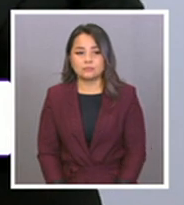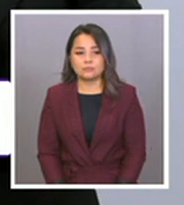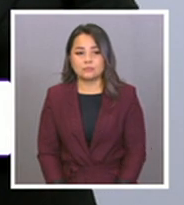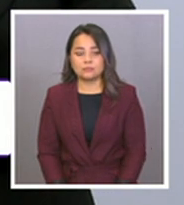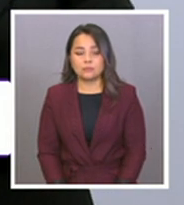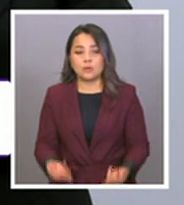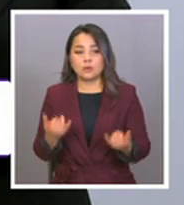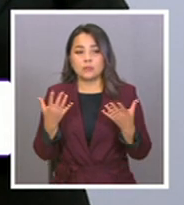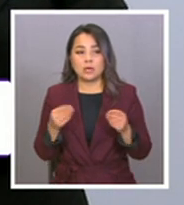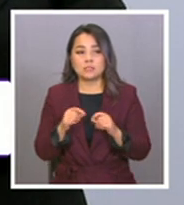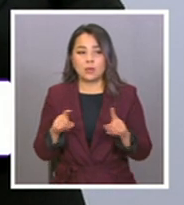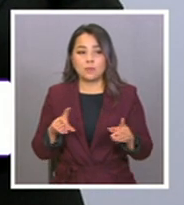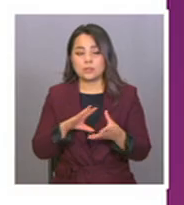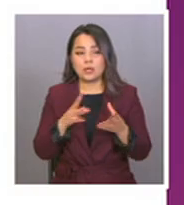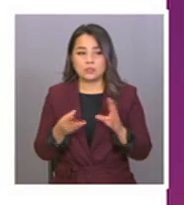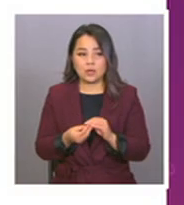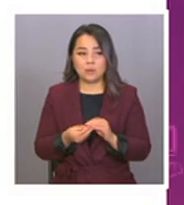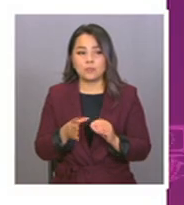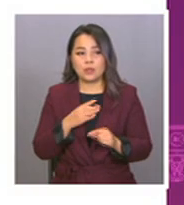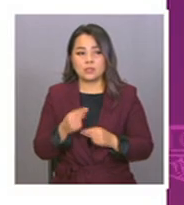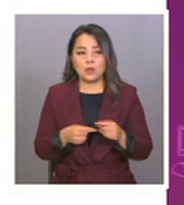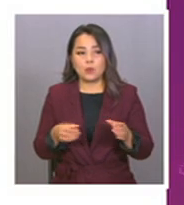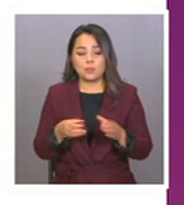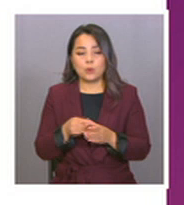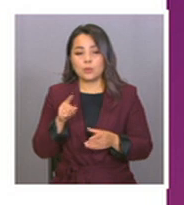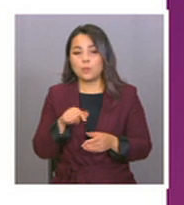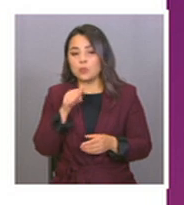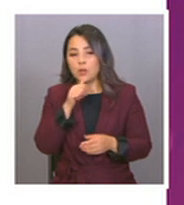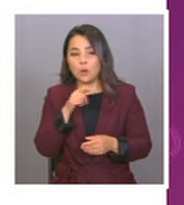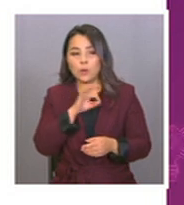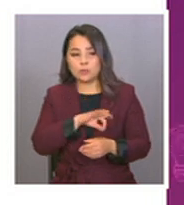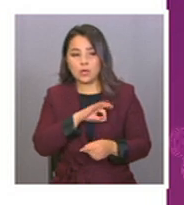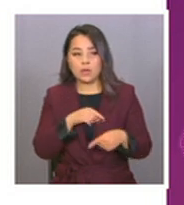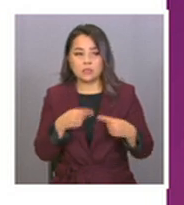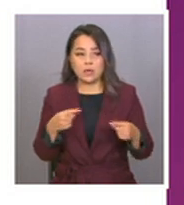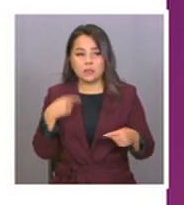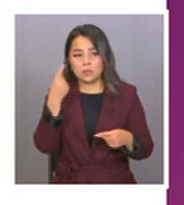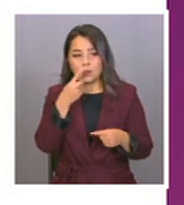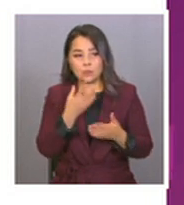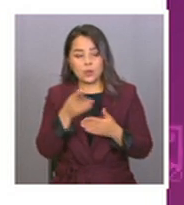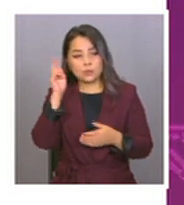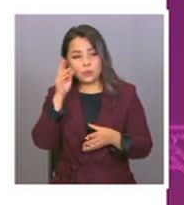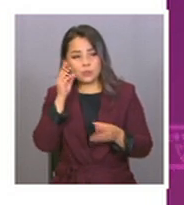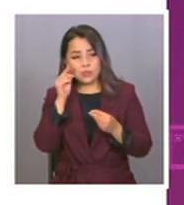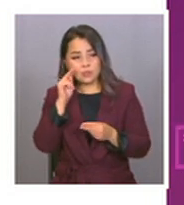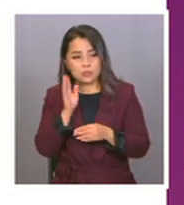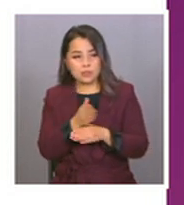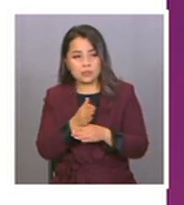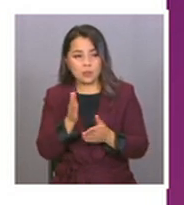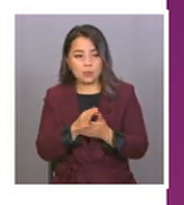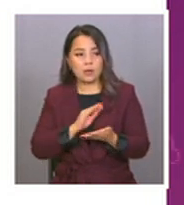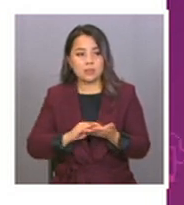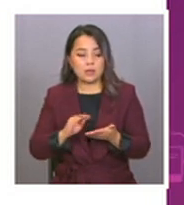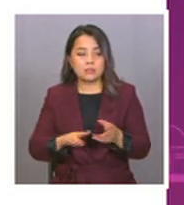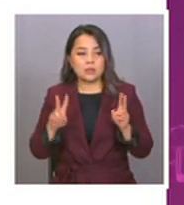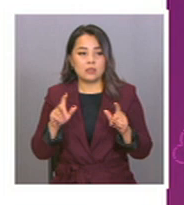Бүгінгі сабақта білгеніміз бинарлы номенклатураны қолданып, әртүрлі түрлерді сипаттадық, және атауды жазудың